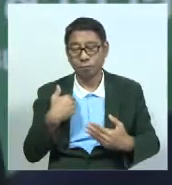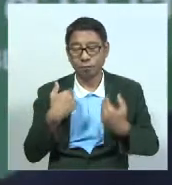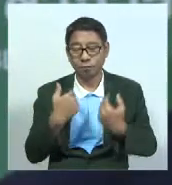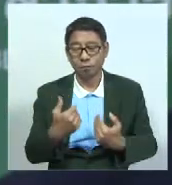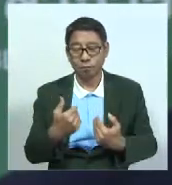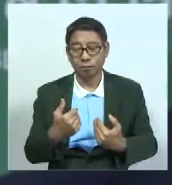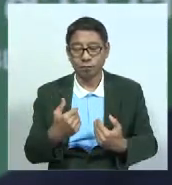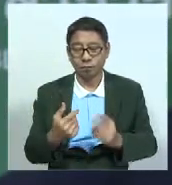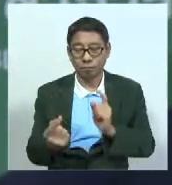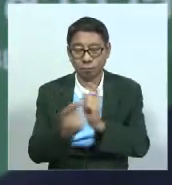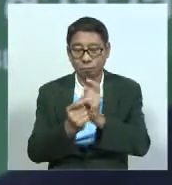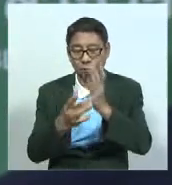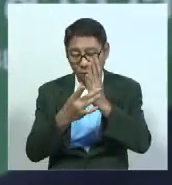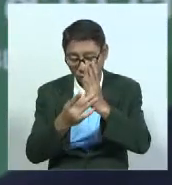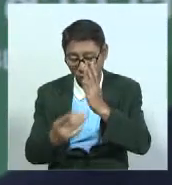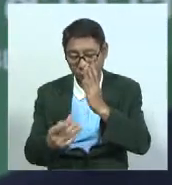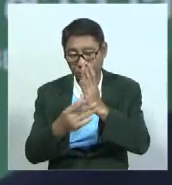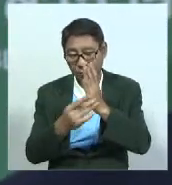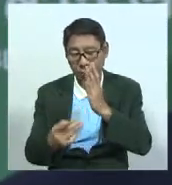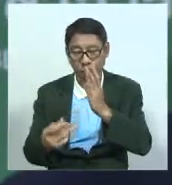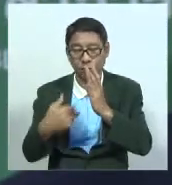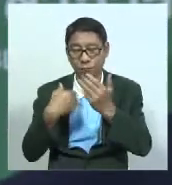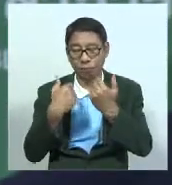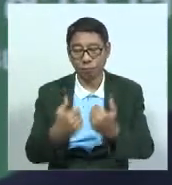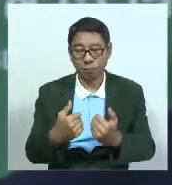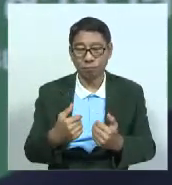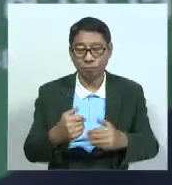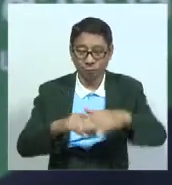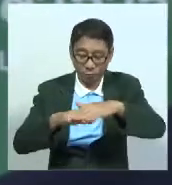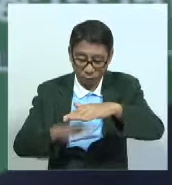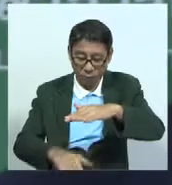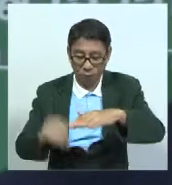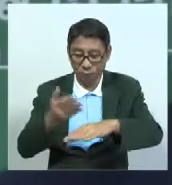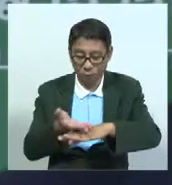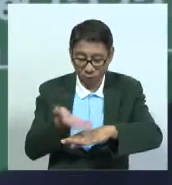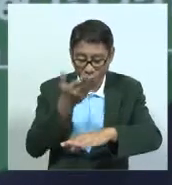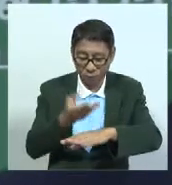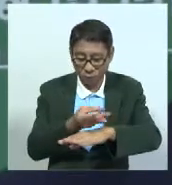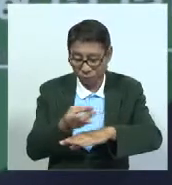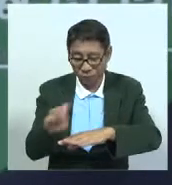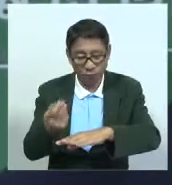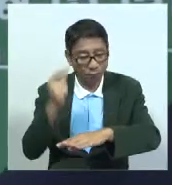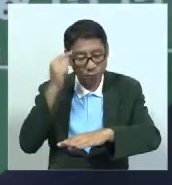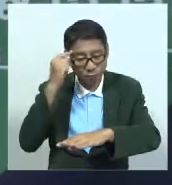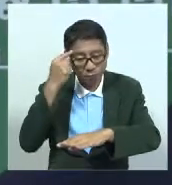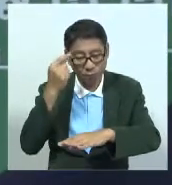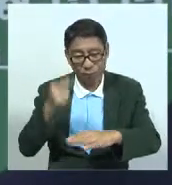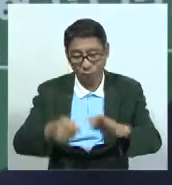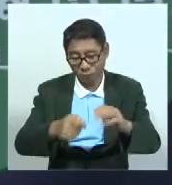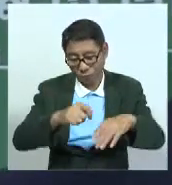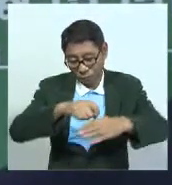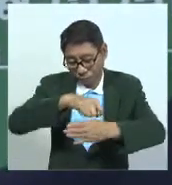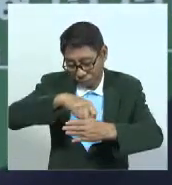บางทีเดี๋ยวนี้พกน้ำมันกันนะครับจะใต้ดินบนดินไม่รู้ละเผลอๆเราไปใส่ในกระเป๋าซิปกระเป๋